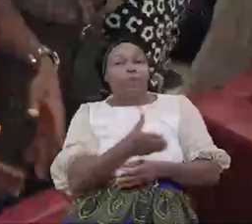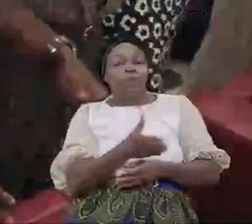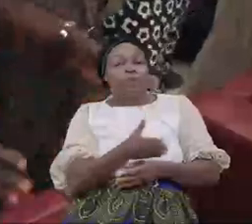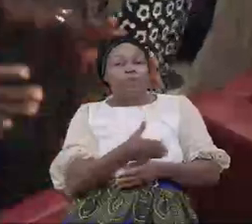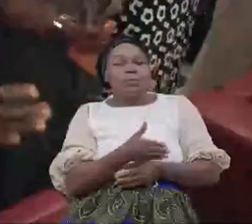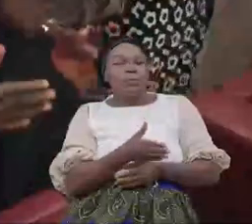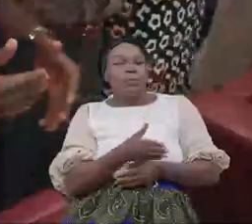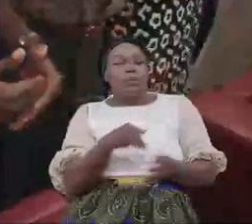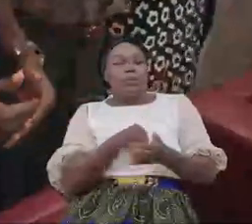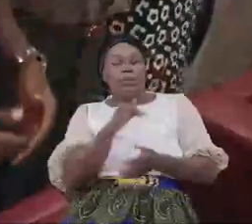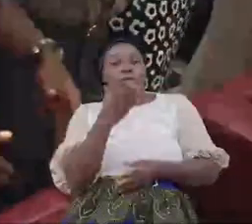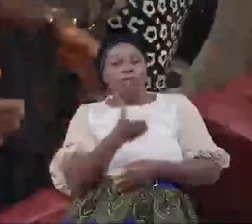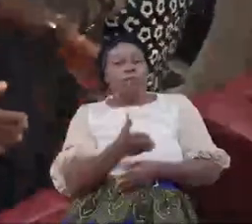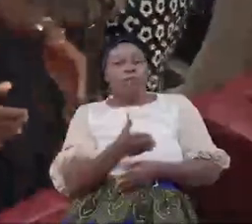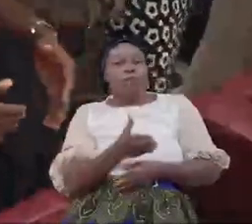C'est là.